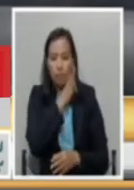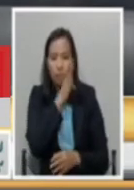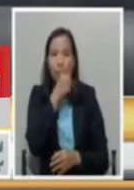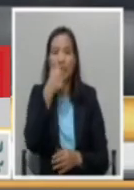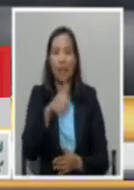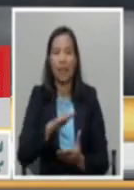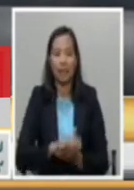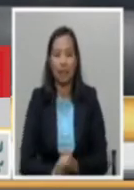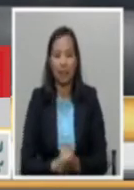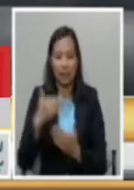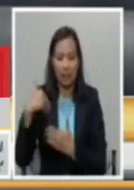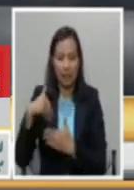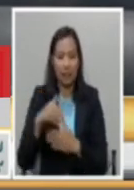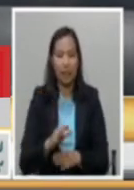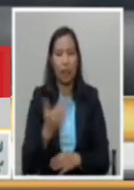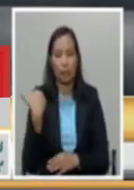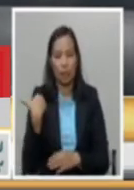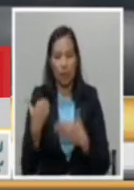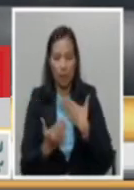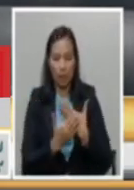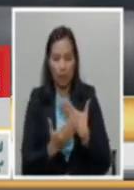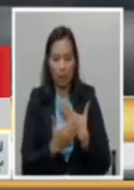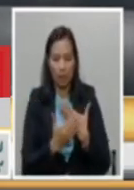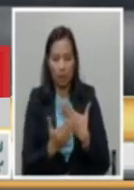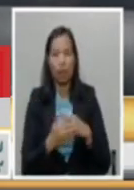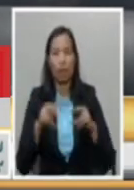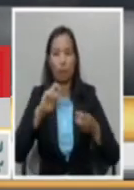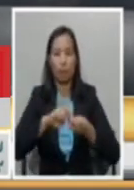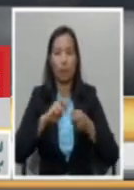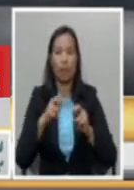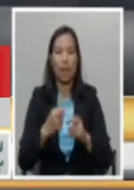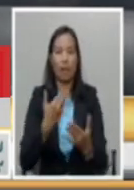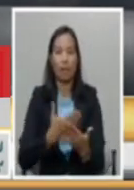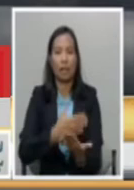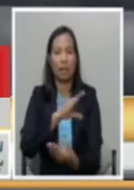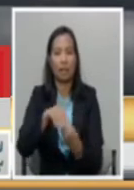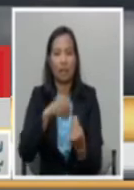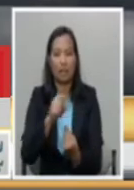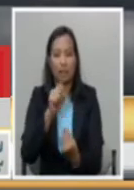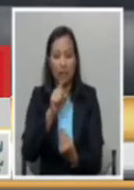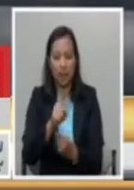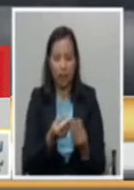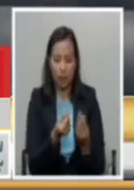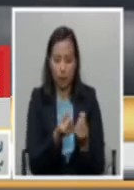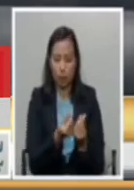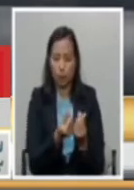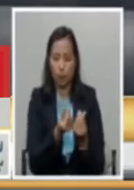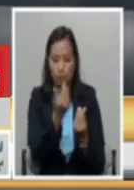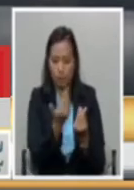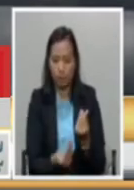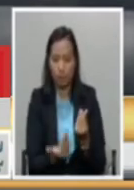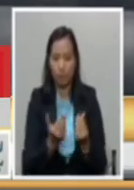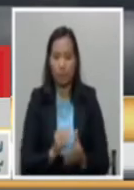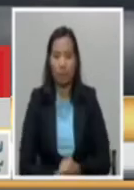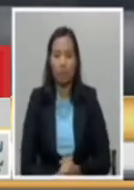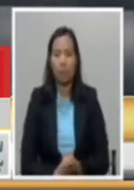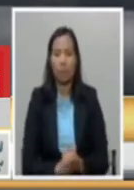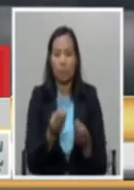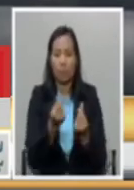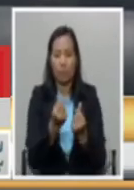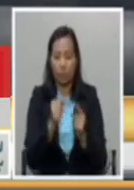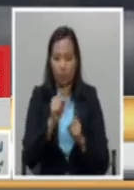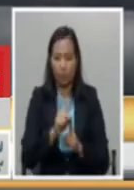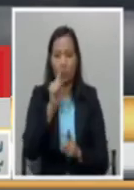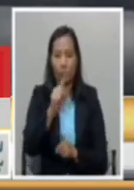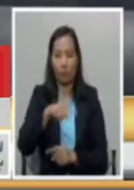มีการส่งสัญญาณว่าประเทศเรานี้มีปัญหาทางด้านเศรษฐกิจจากตัวเลขดังกล่าวนี้ครับท่านประธานตัวเลขตัวที่1ก็คือส